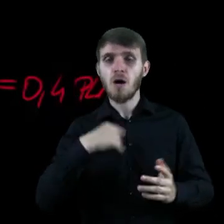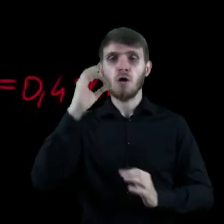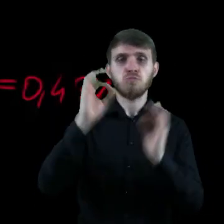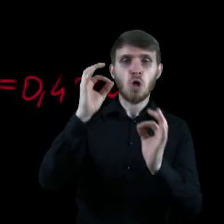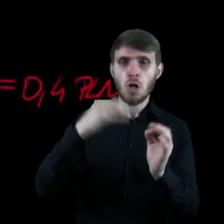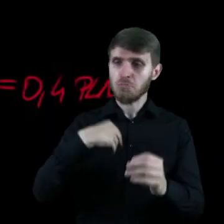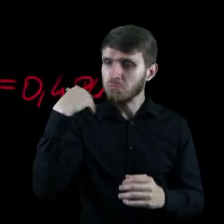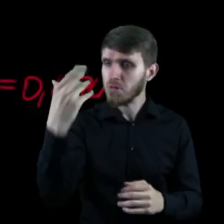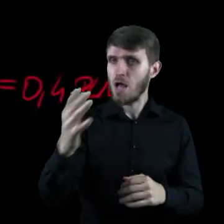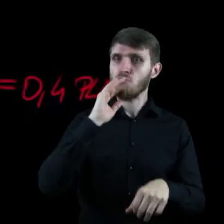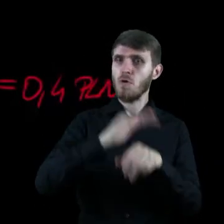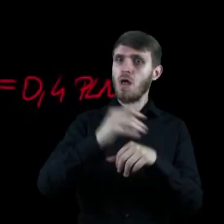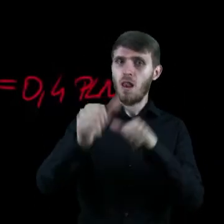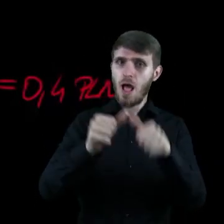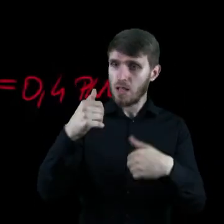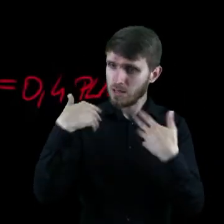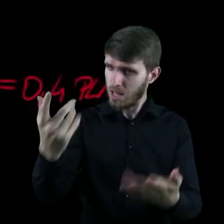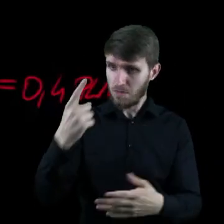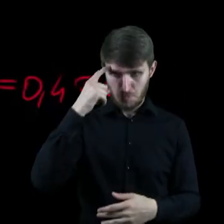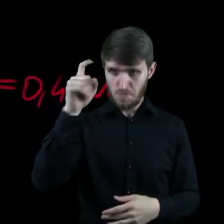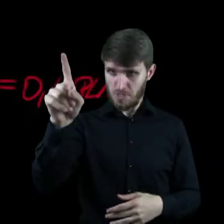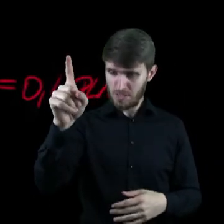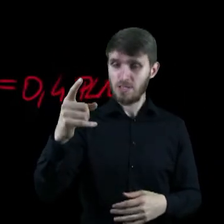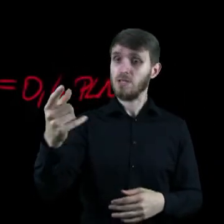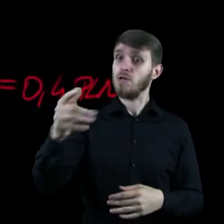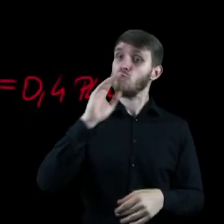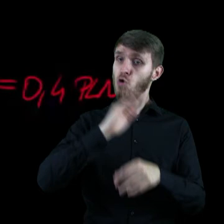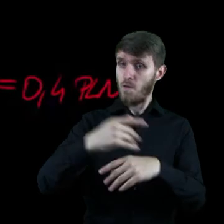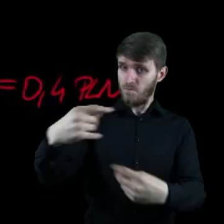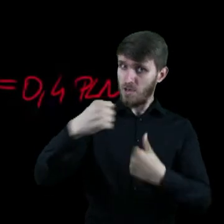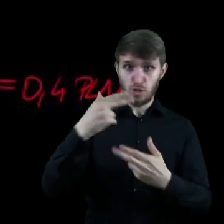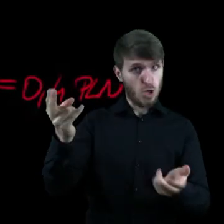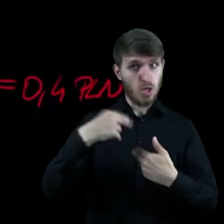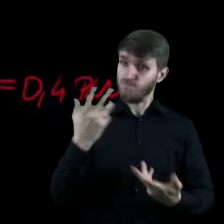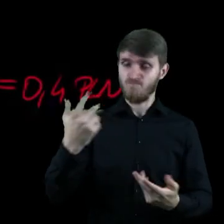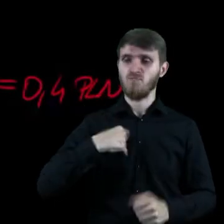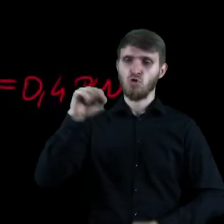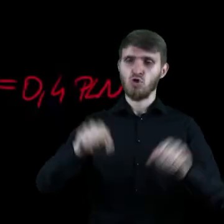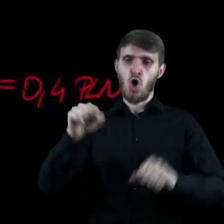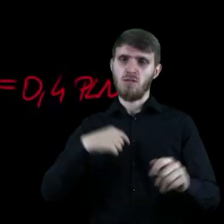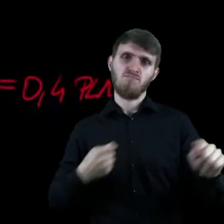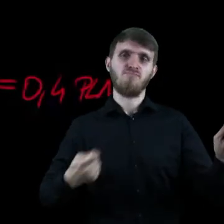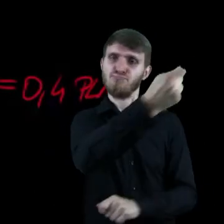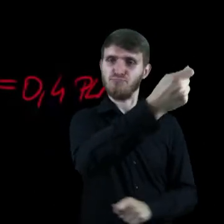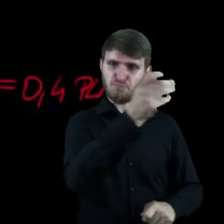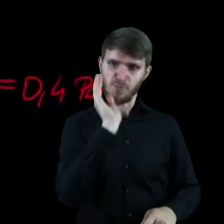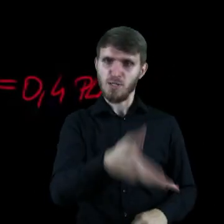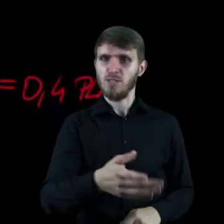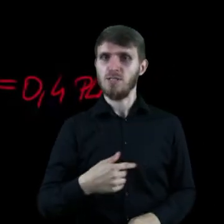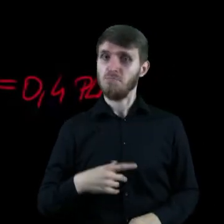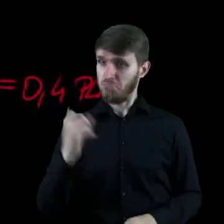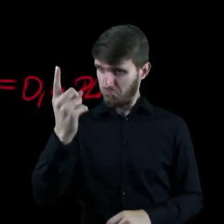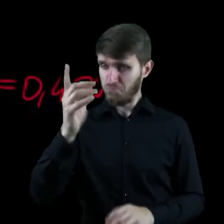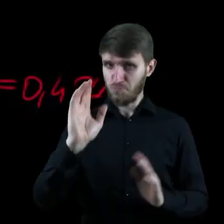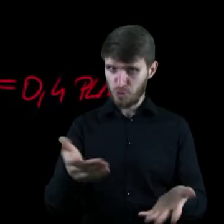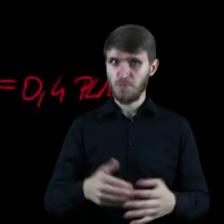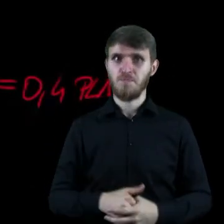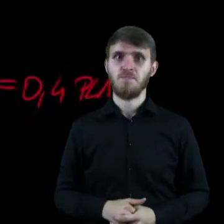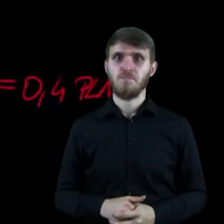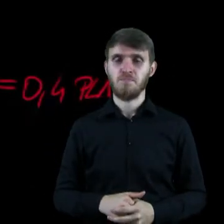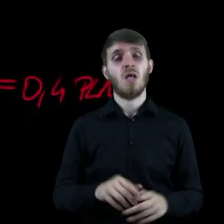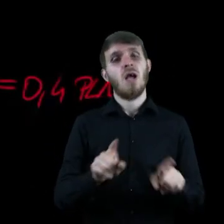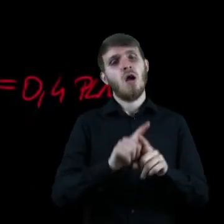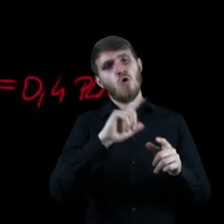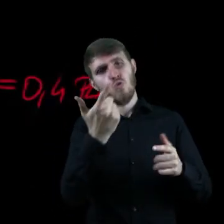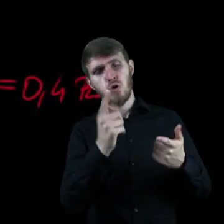pożyczymy Ci proszę bardzo na taki i taki procent i musisz to wszystko spłacić w określonym terminie, no i bo inaczej będzie źle,